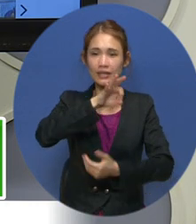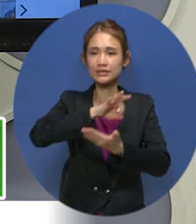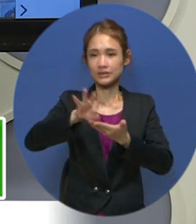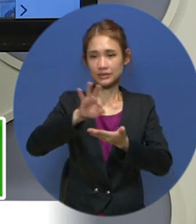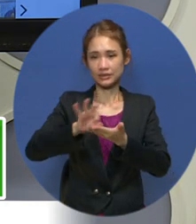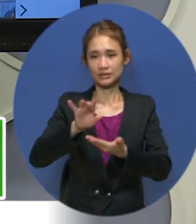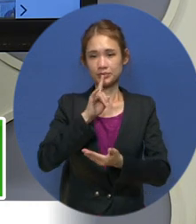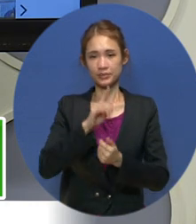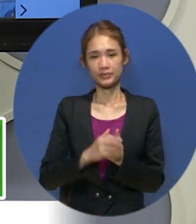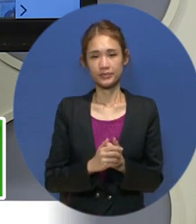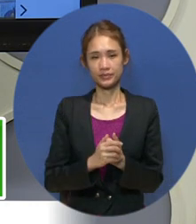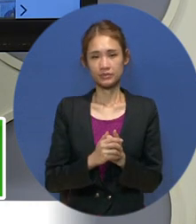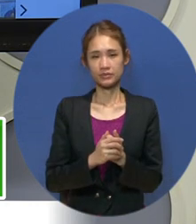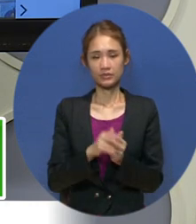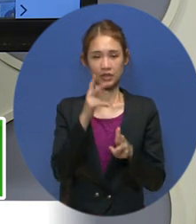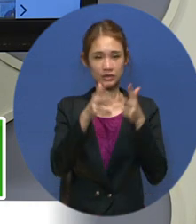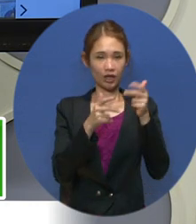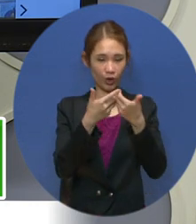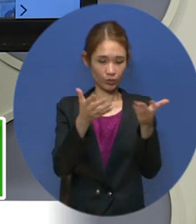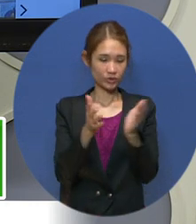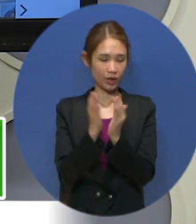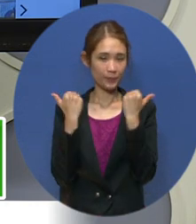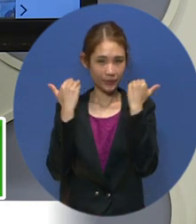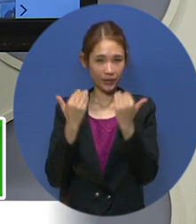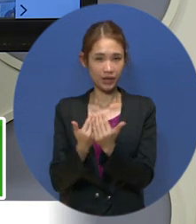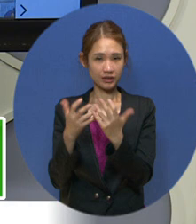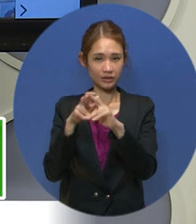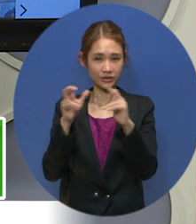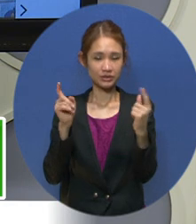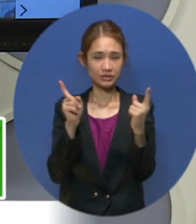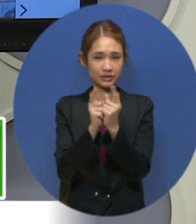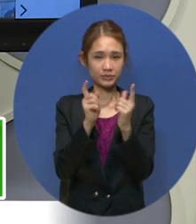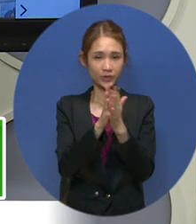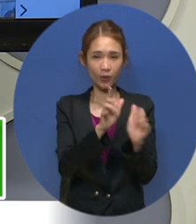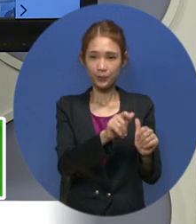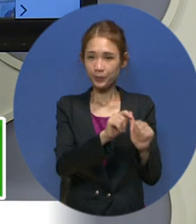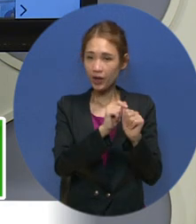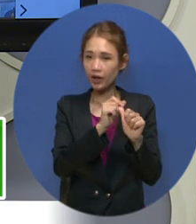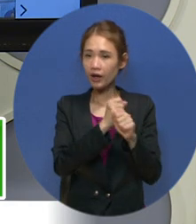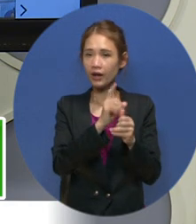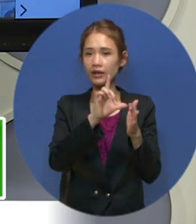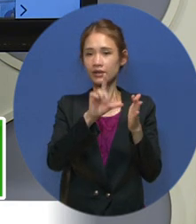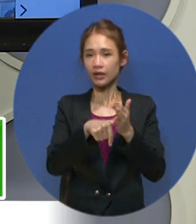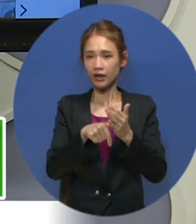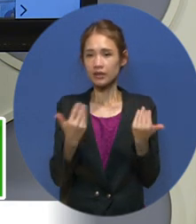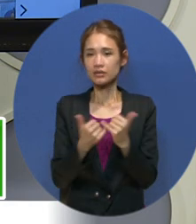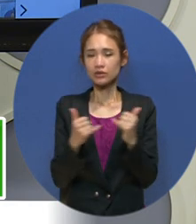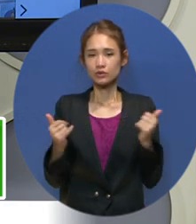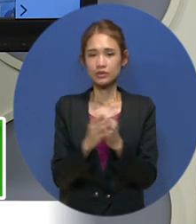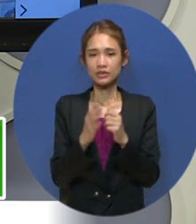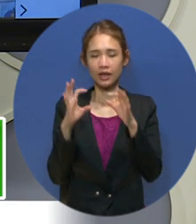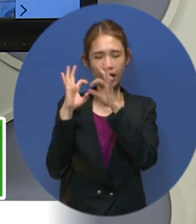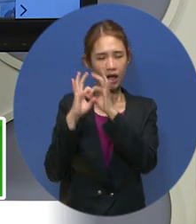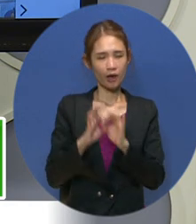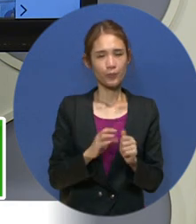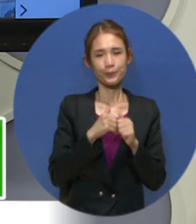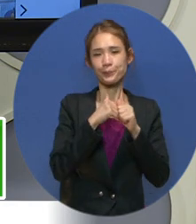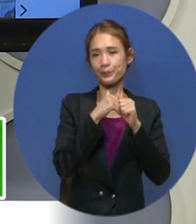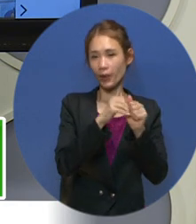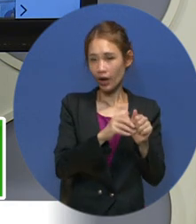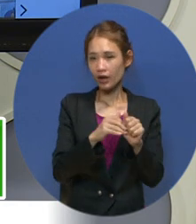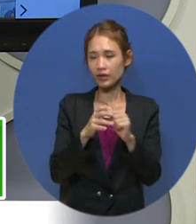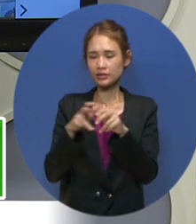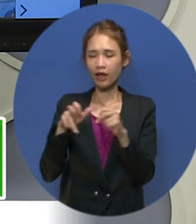데요 해당 사업체가 발달장애인 을 직접 고용 시에도 글로 지원이 늘 계속 파견하고 장애인